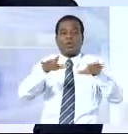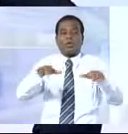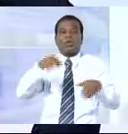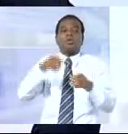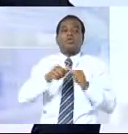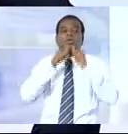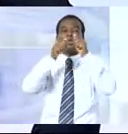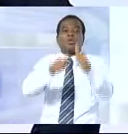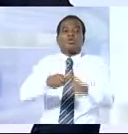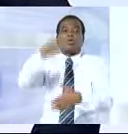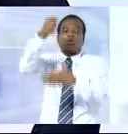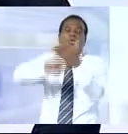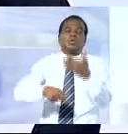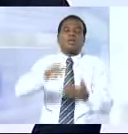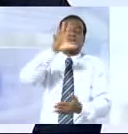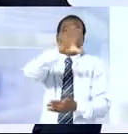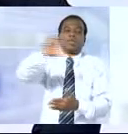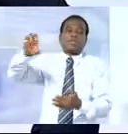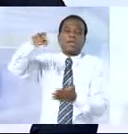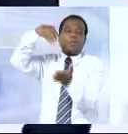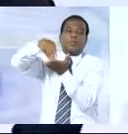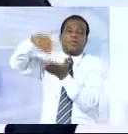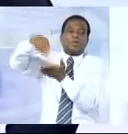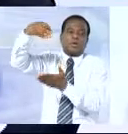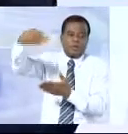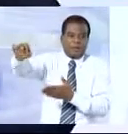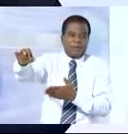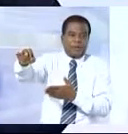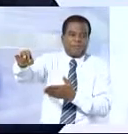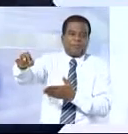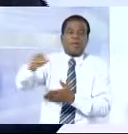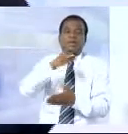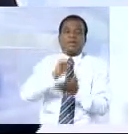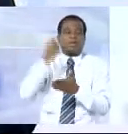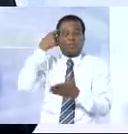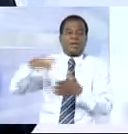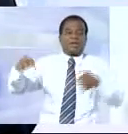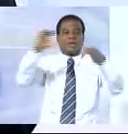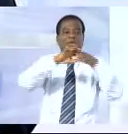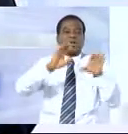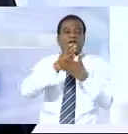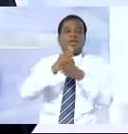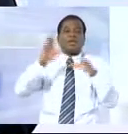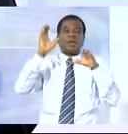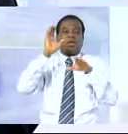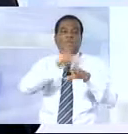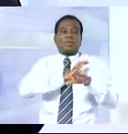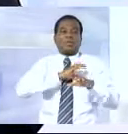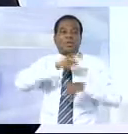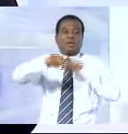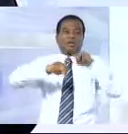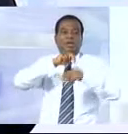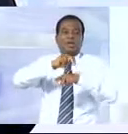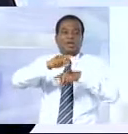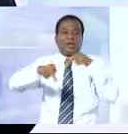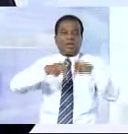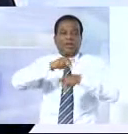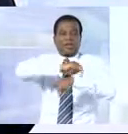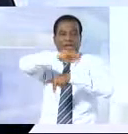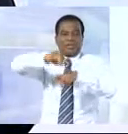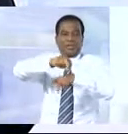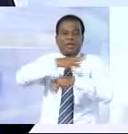millions de francs CFA s'inscrit dans le cadre du programme d'appui à la réconciliation entre la police nationale et la population. Il est financé